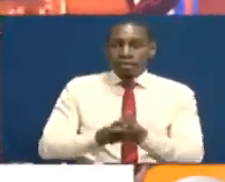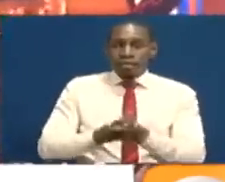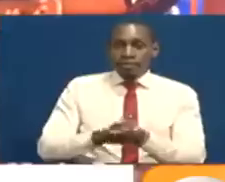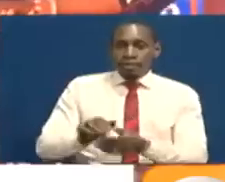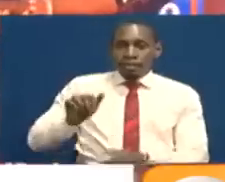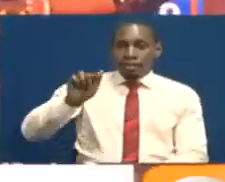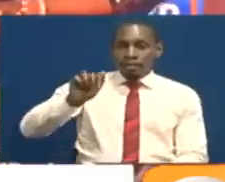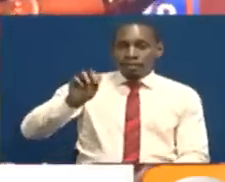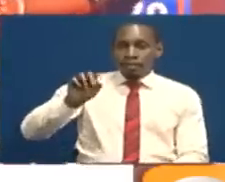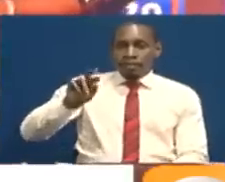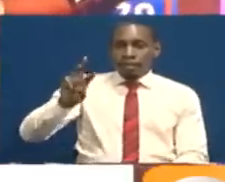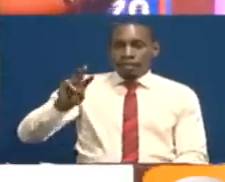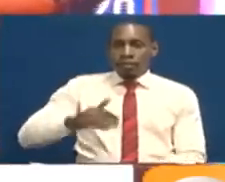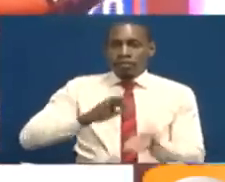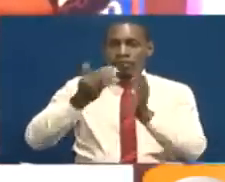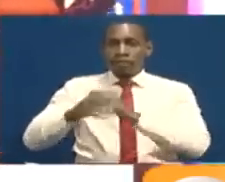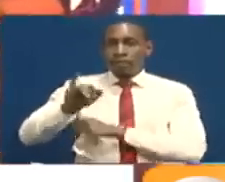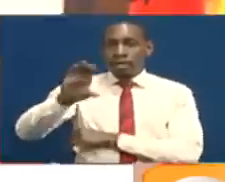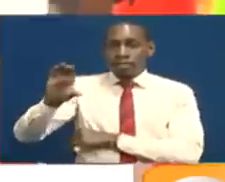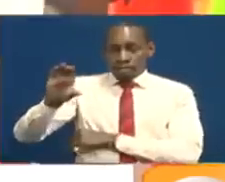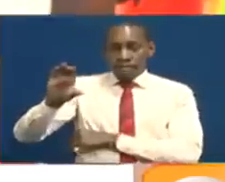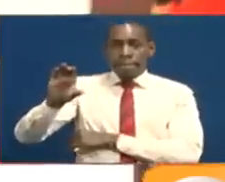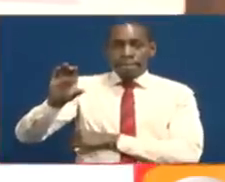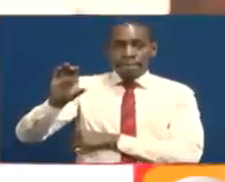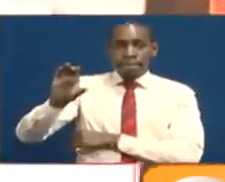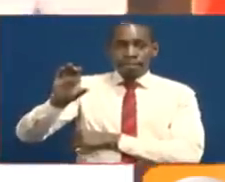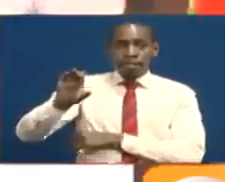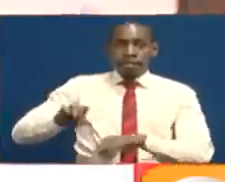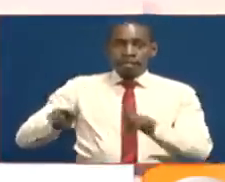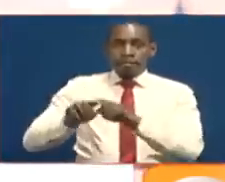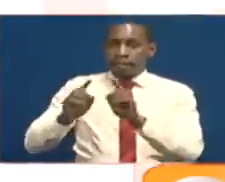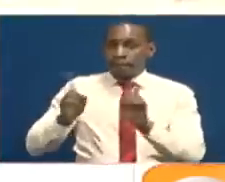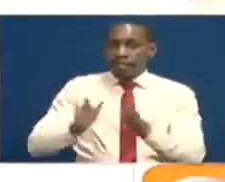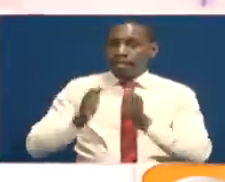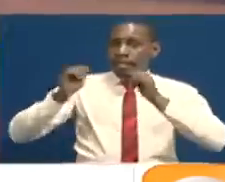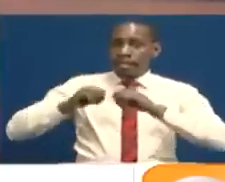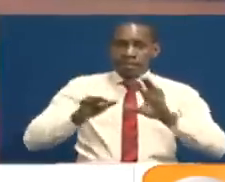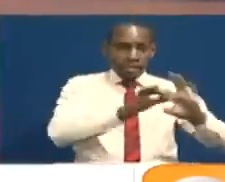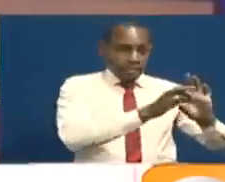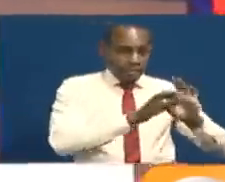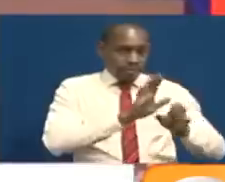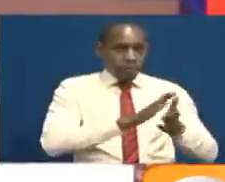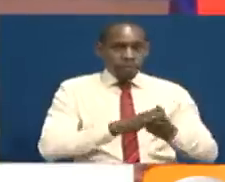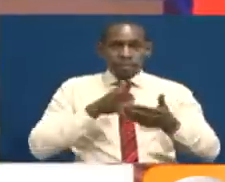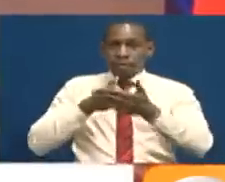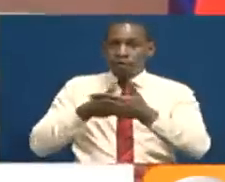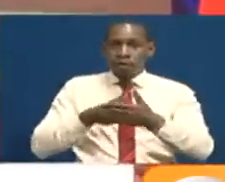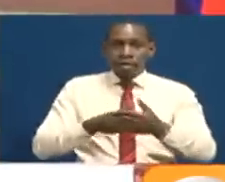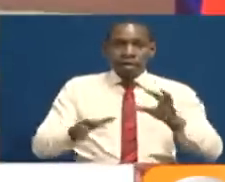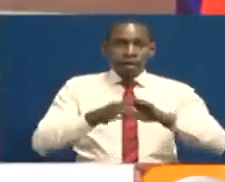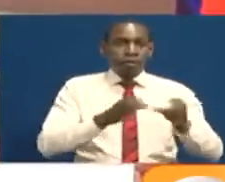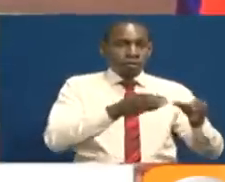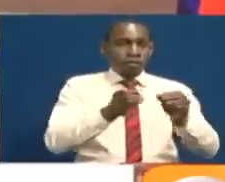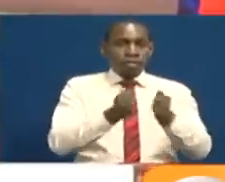Andrew Sunkuli yamewasilishwa kwa tume ya uchaguzi nchini IBC, hata ingawa mkataba wa Azimio unazuia vyama